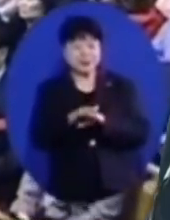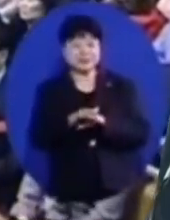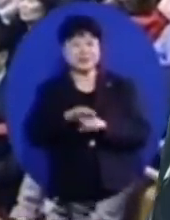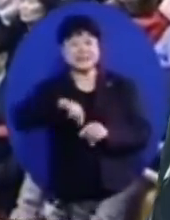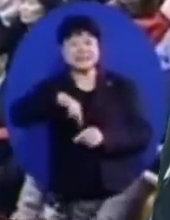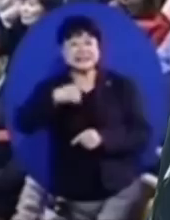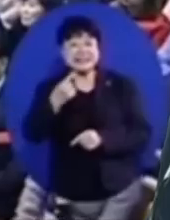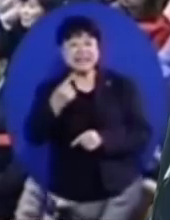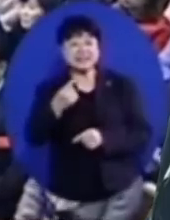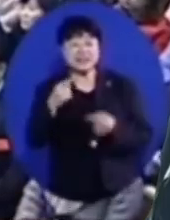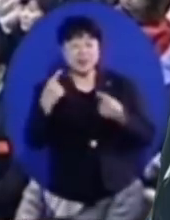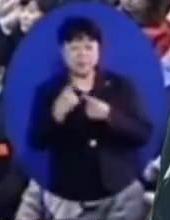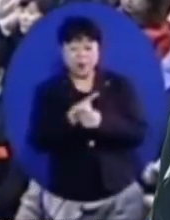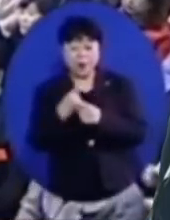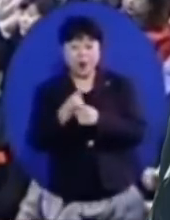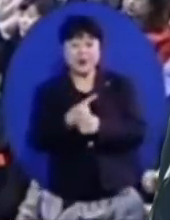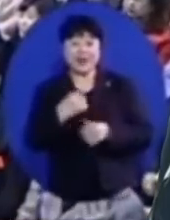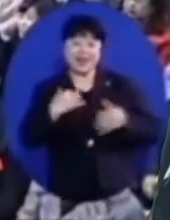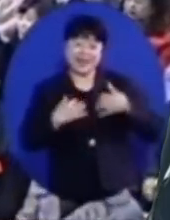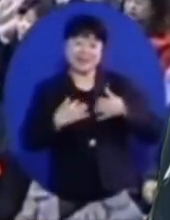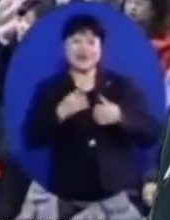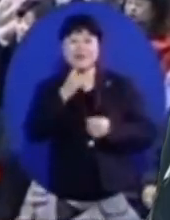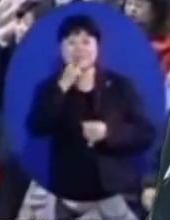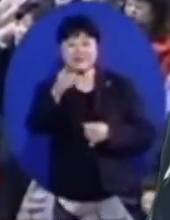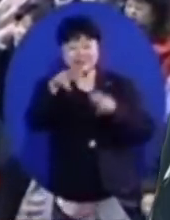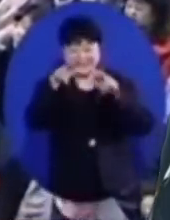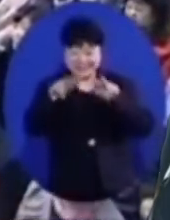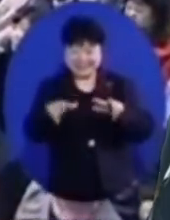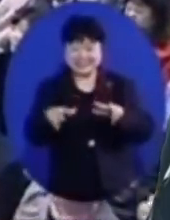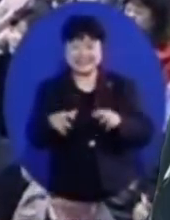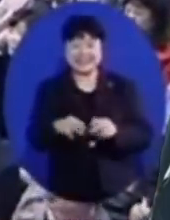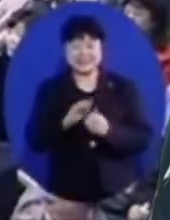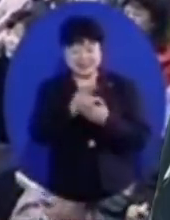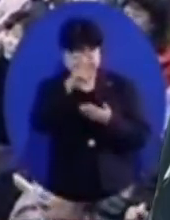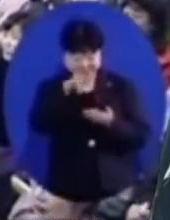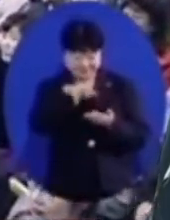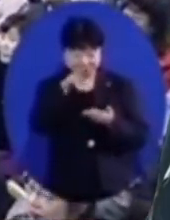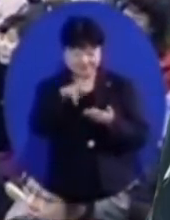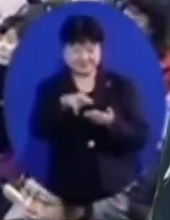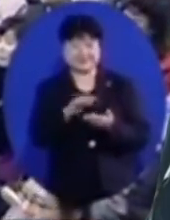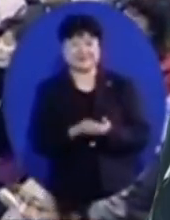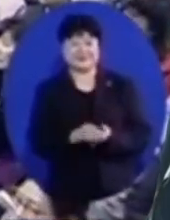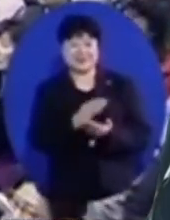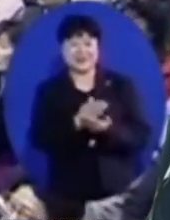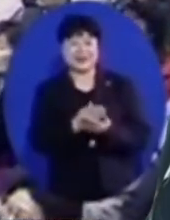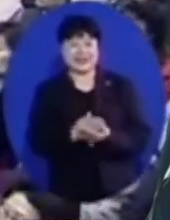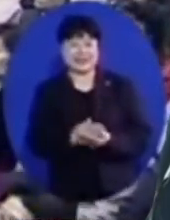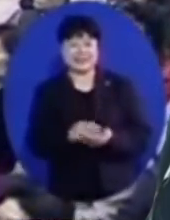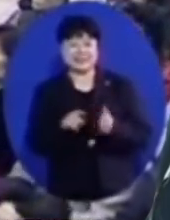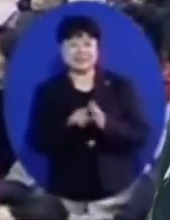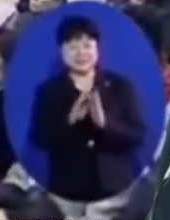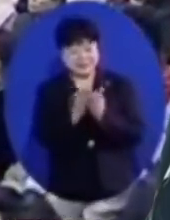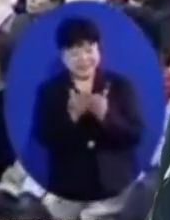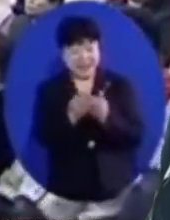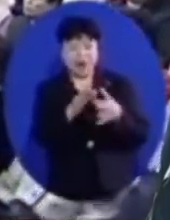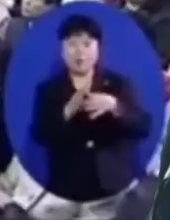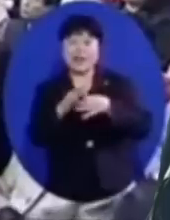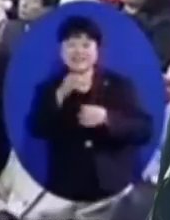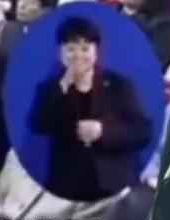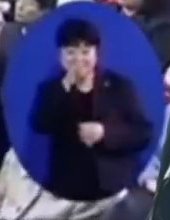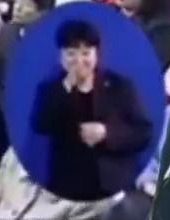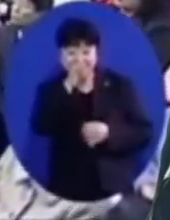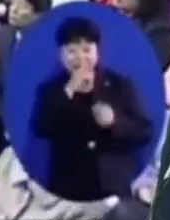자신의 변화에 기뻐하며 이렇게 고백했습니다 이제 저는 성경책과 각종 신앙 서적의 많은 관심이 생겼습니다